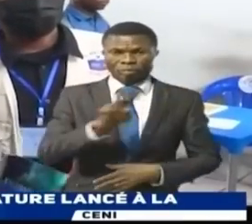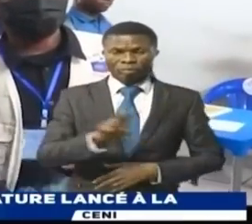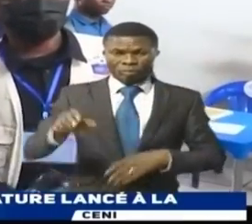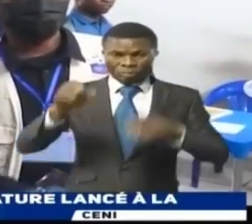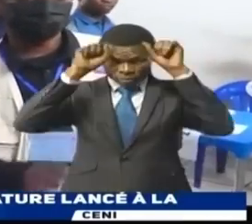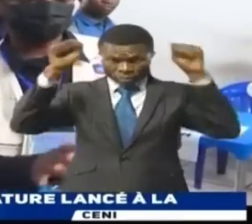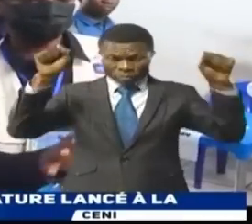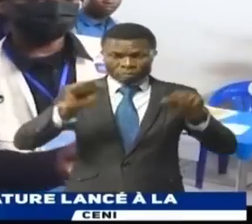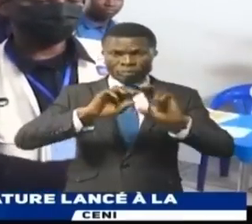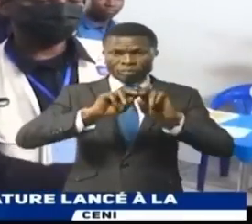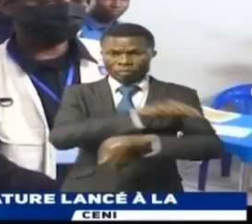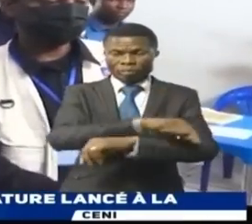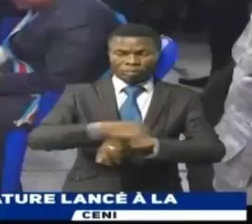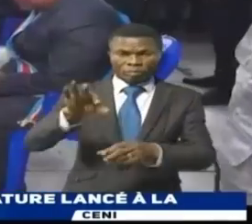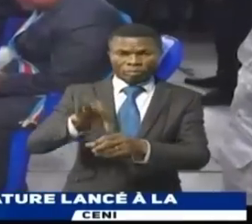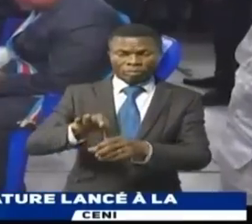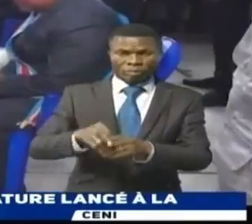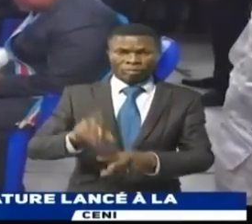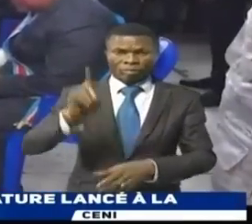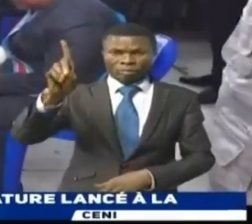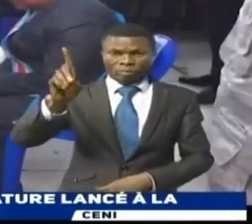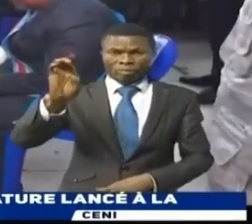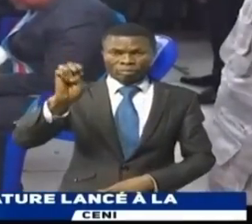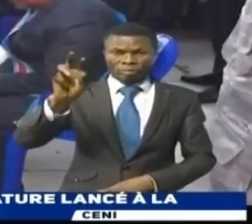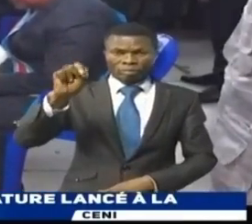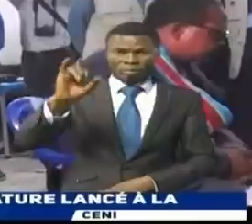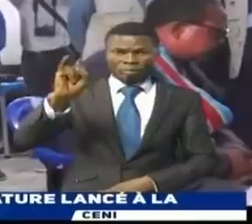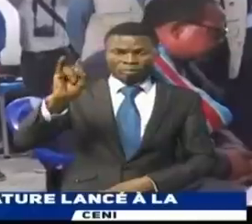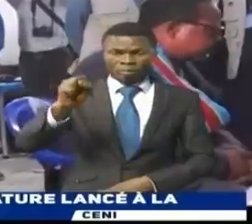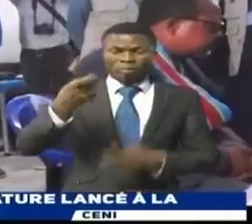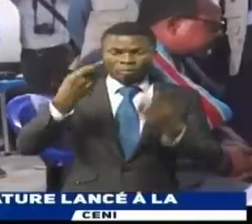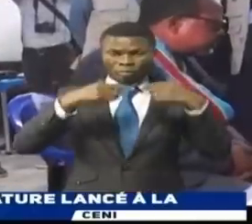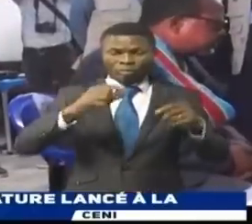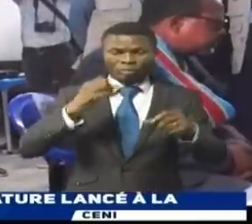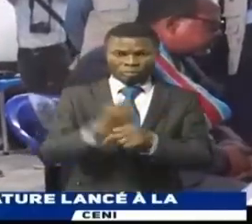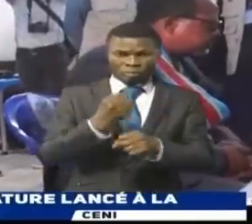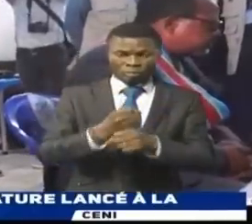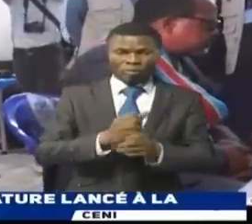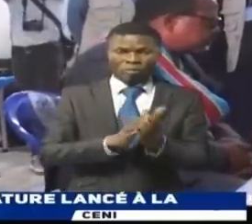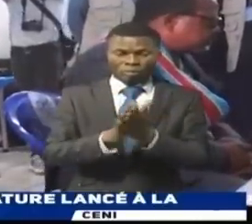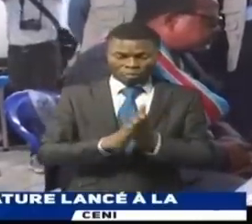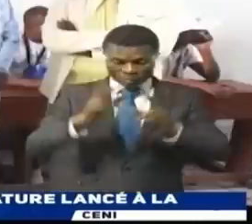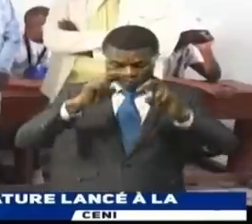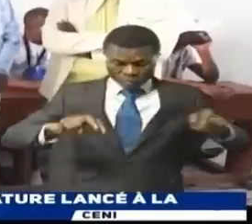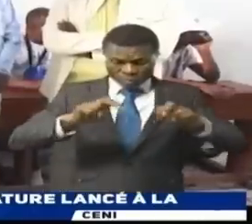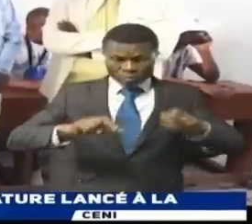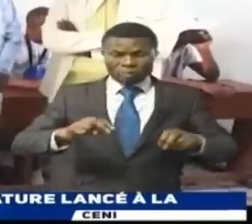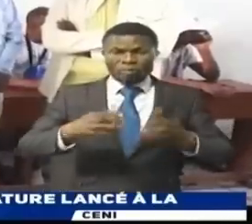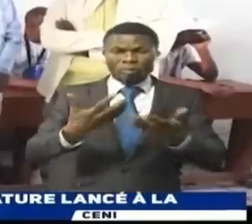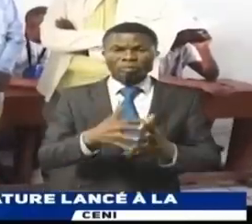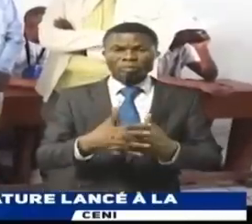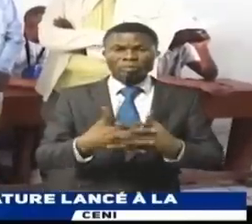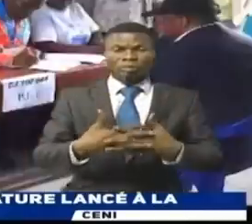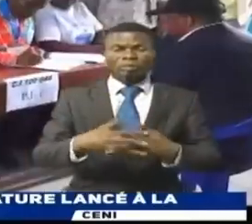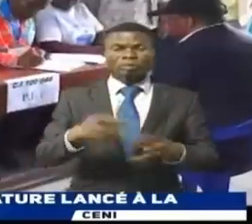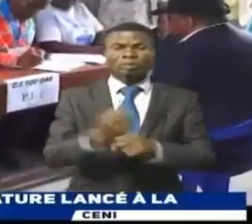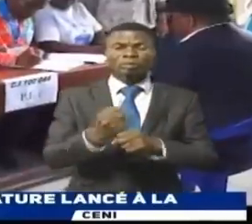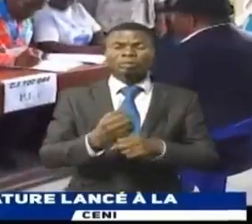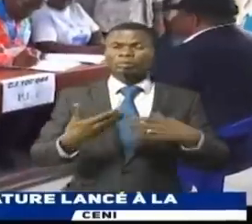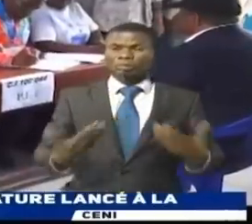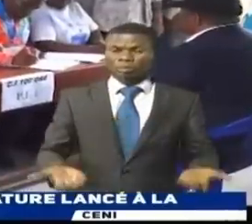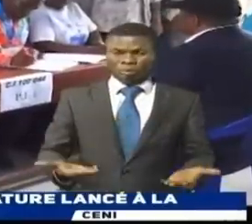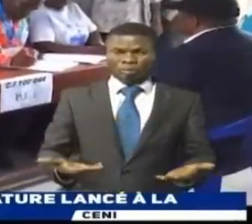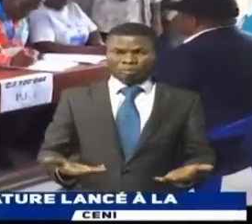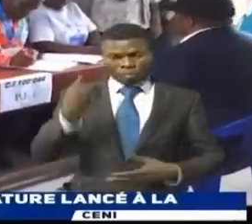président de la Commission électorale nationale indépendante a lancé cette opération qui consiste à vérifier la fonctionnalité et l'efficacité de ces